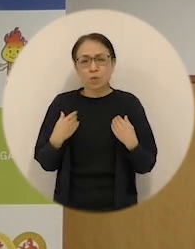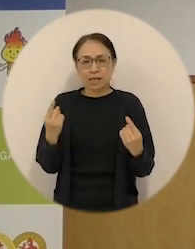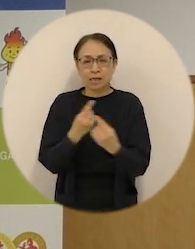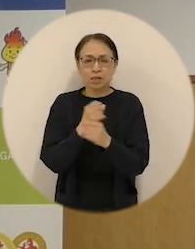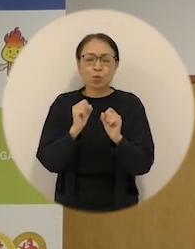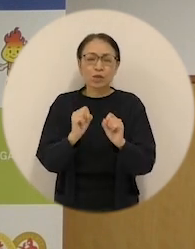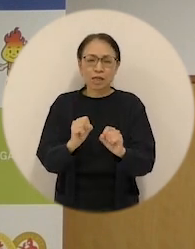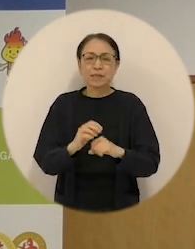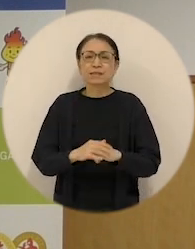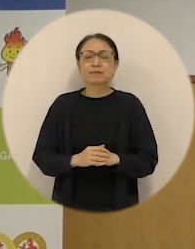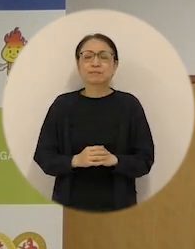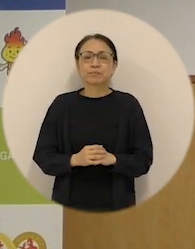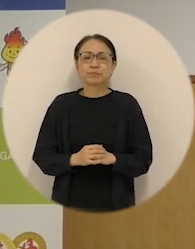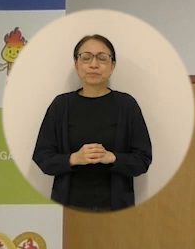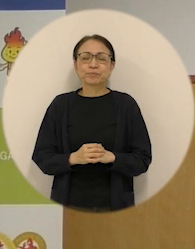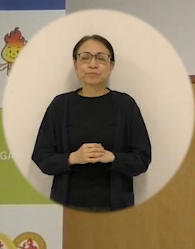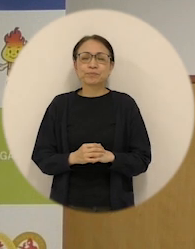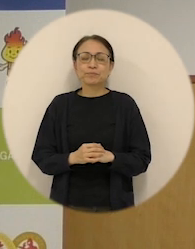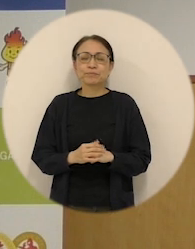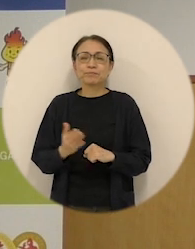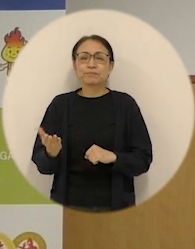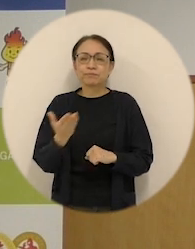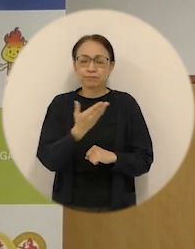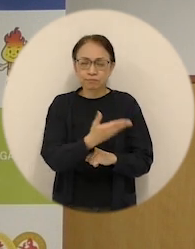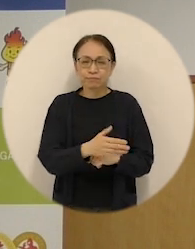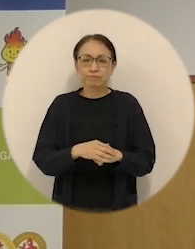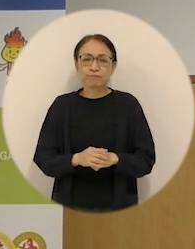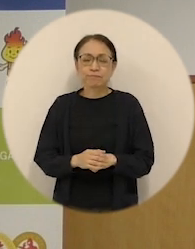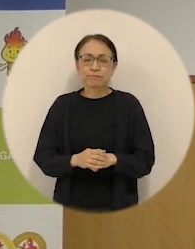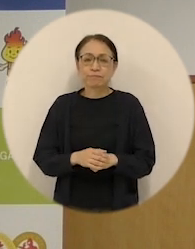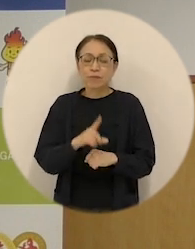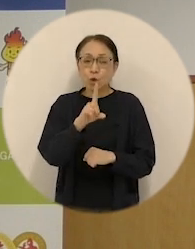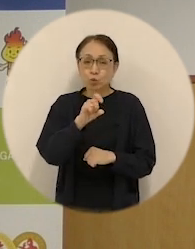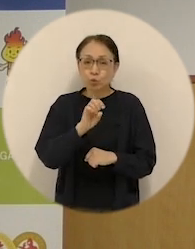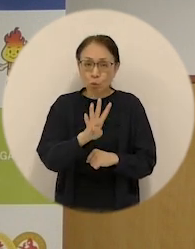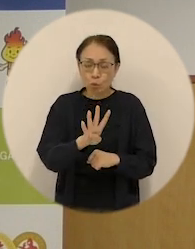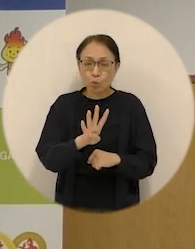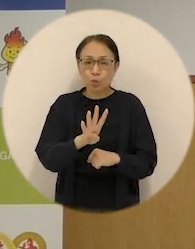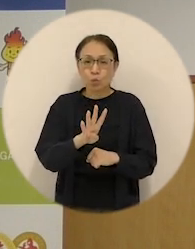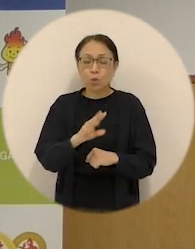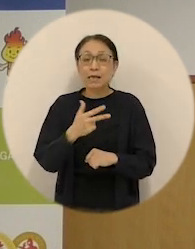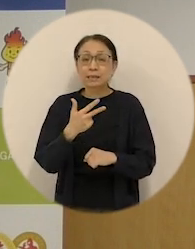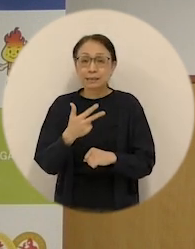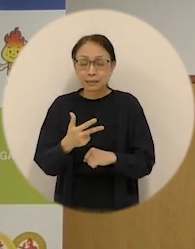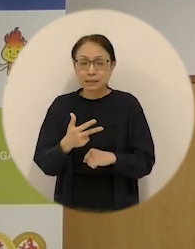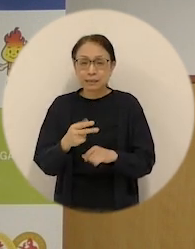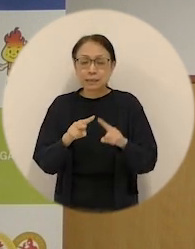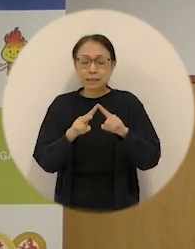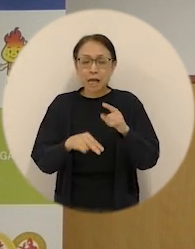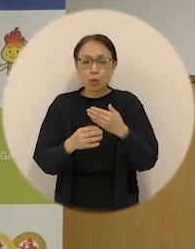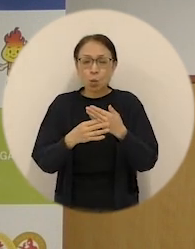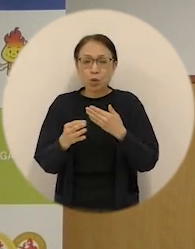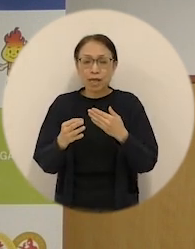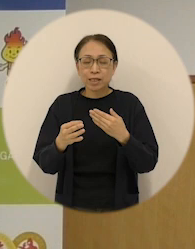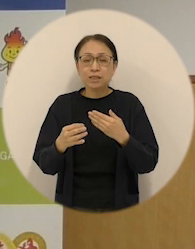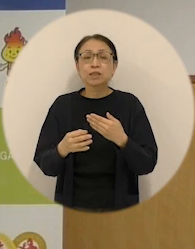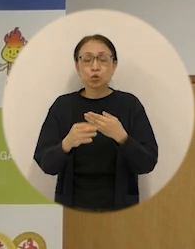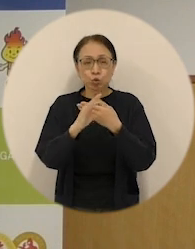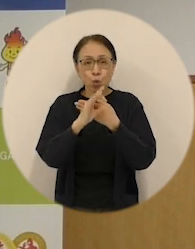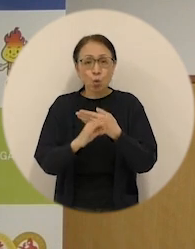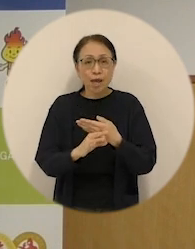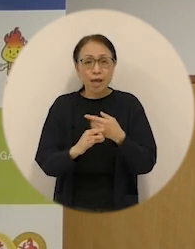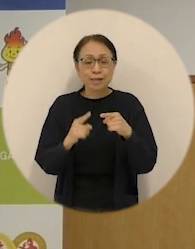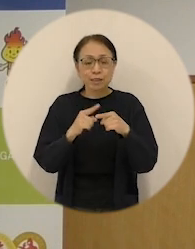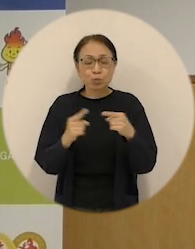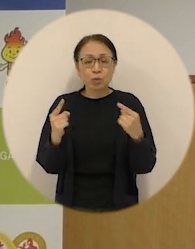。次に議案第14号須賀川市介護保険条例の一部を改正する